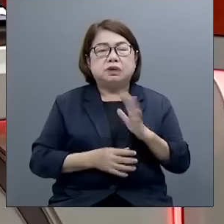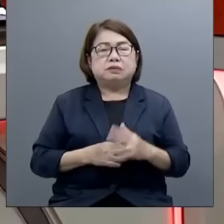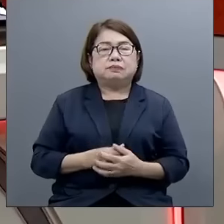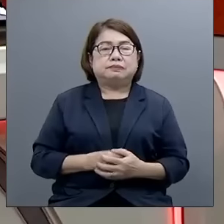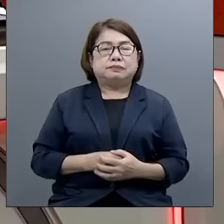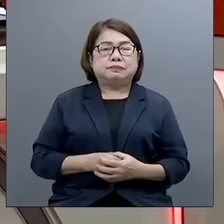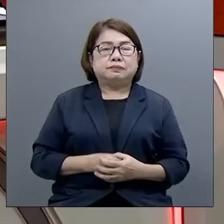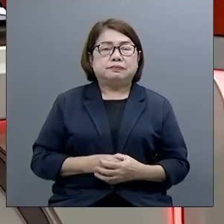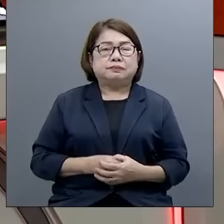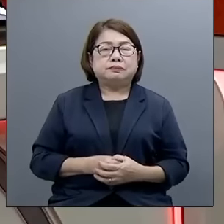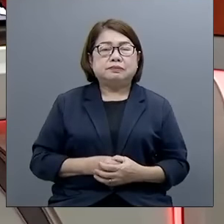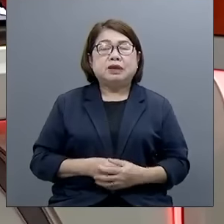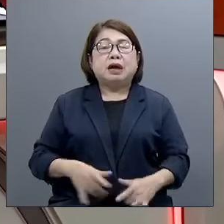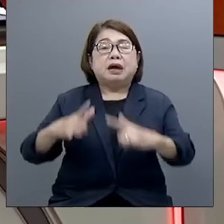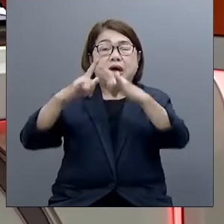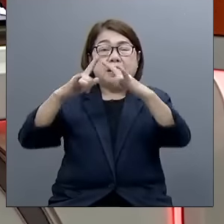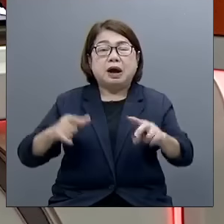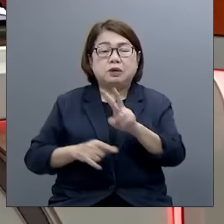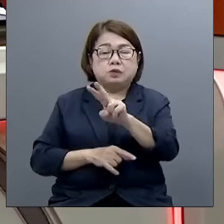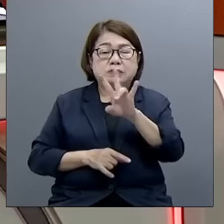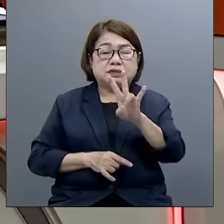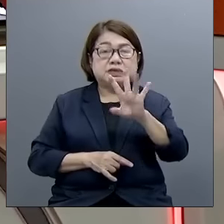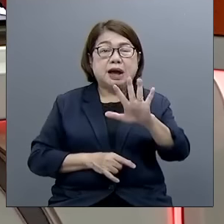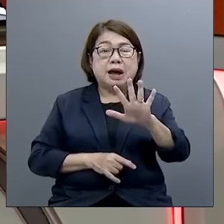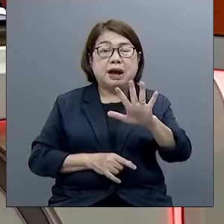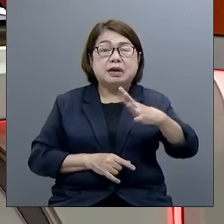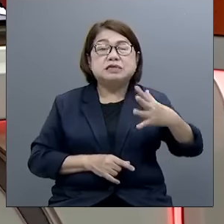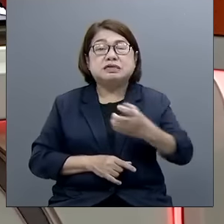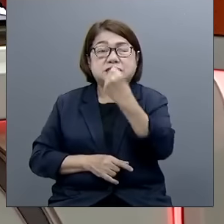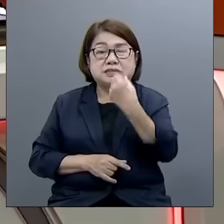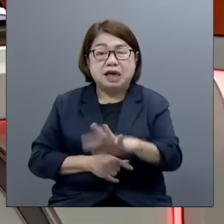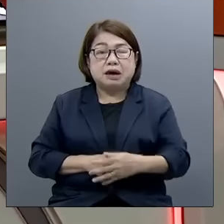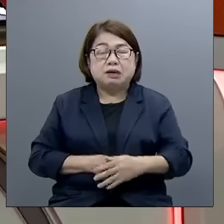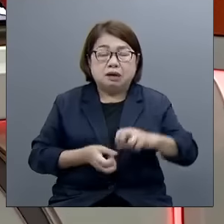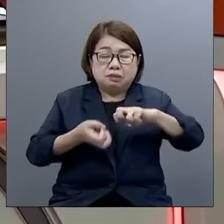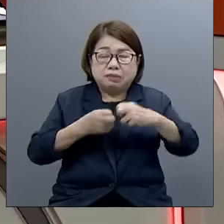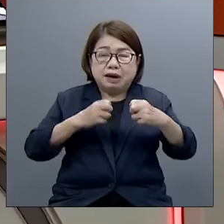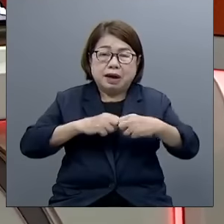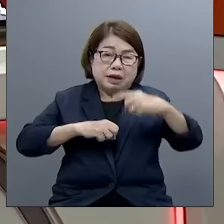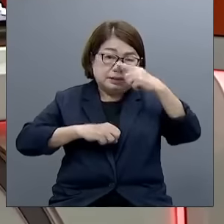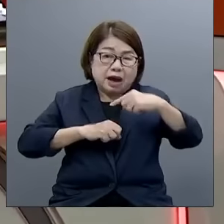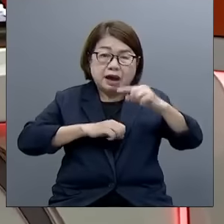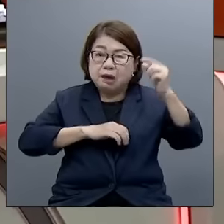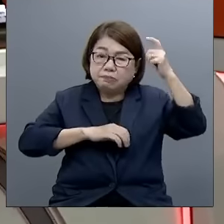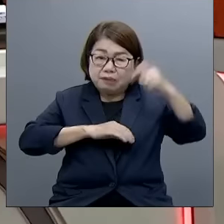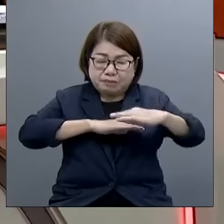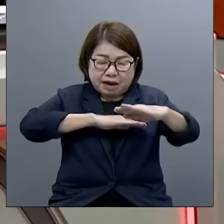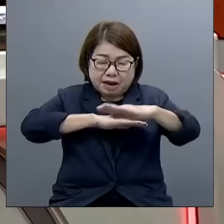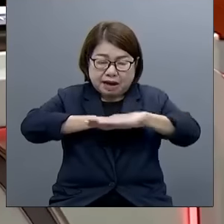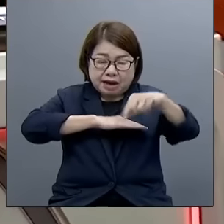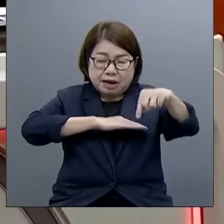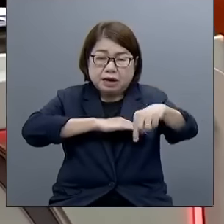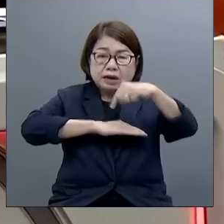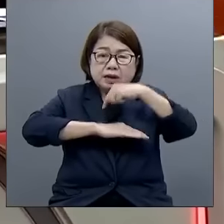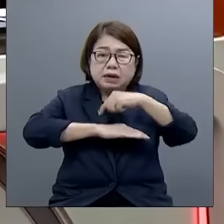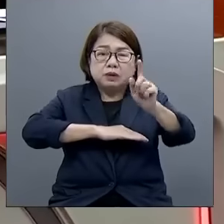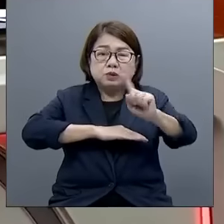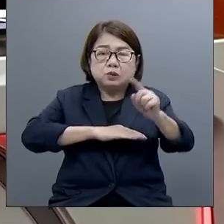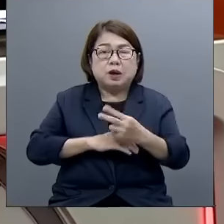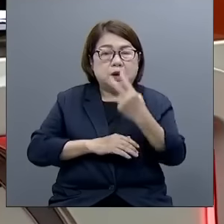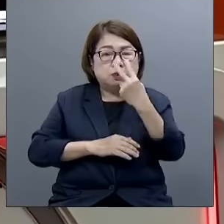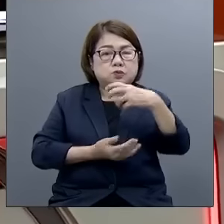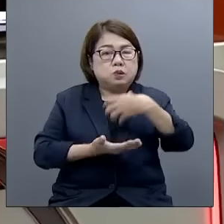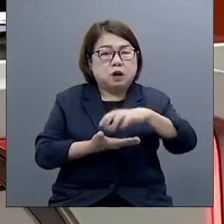หลังจากที่ค่ายผาซองแตกแล้วนะคะสถานการณ์ตามแนวชายแดนไทยเมียนมานั้นเป็นอย่างไรเกาะติดกับคุณกวิศบุญธรรมค่ะที่อยู่บริเวณชายแดนไทยเมียนม